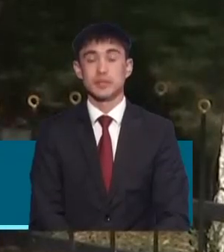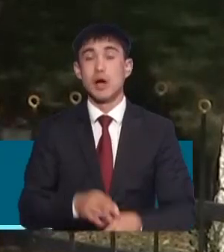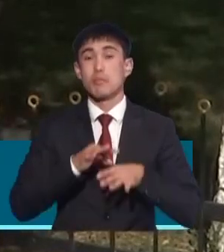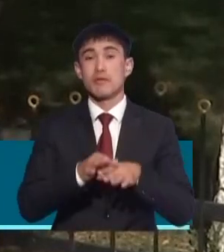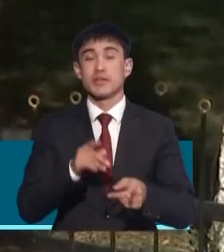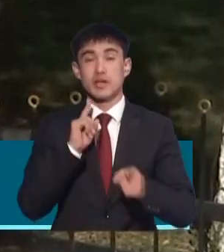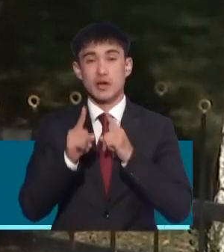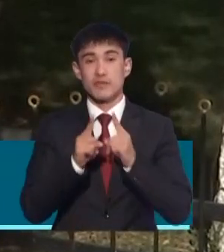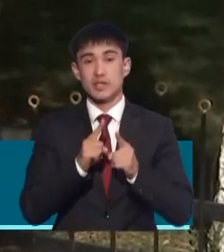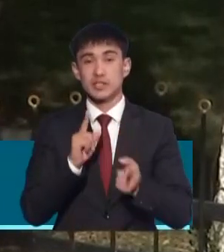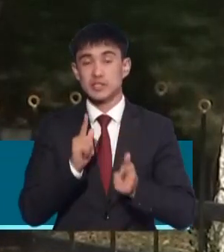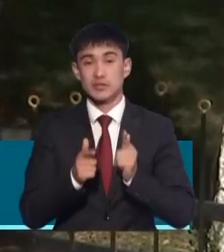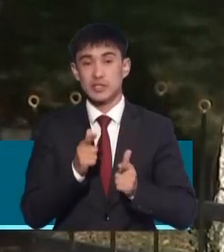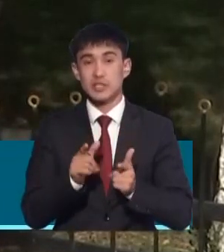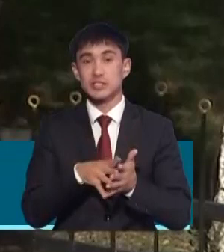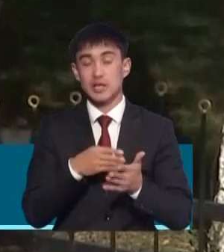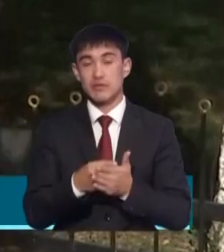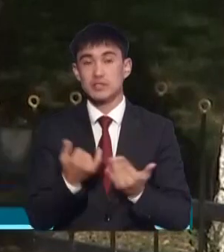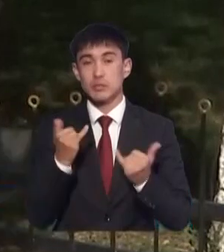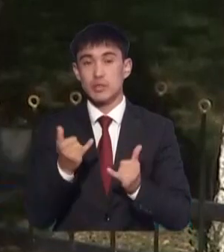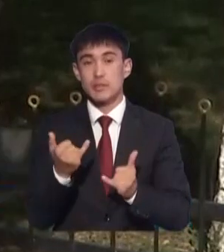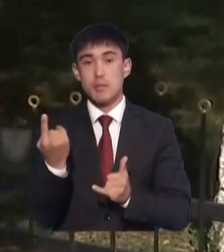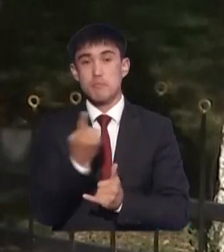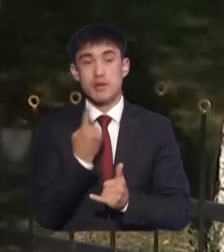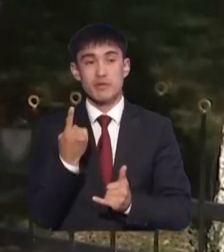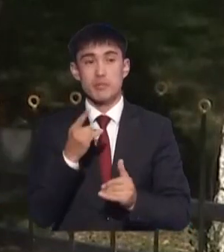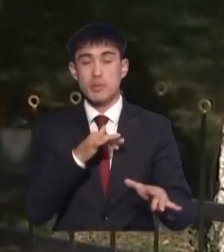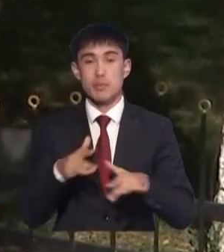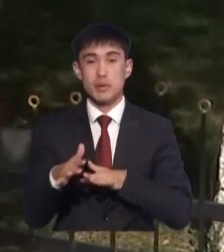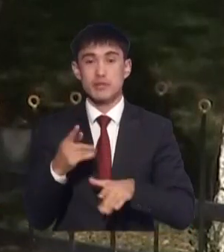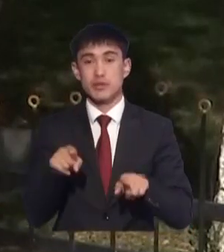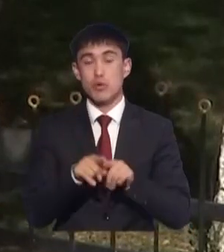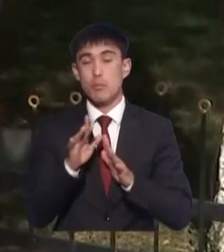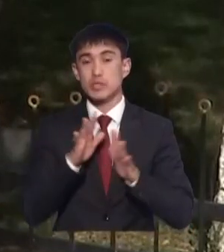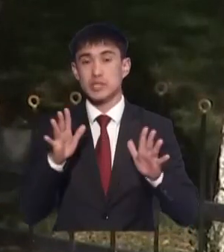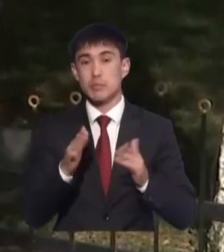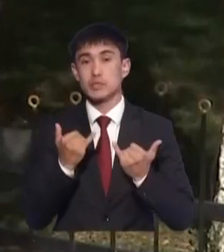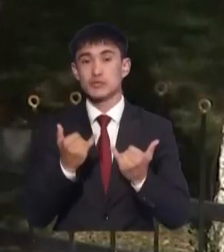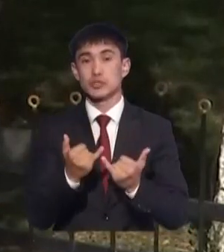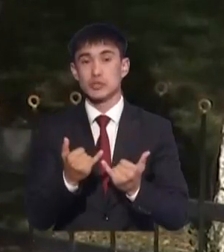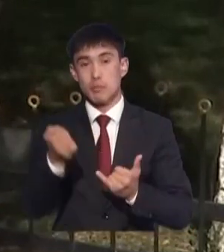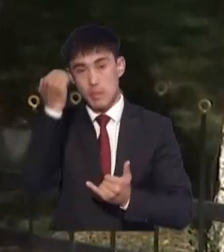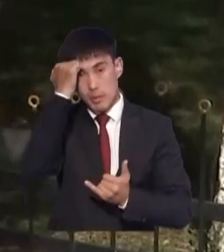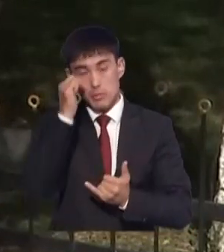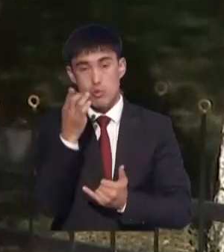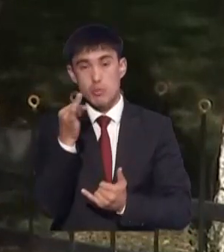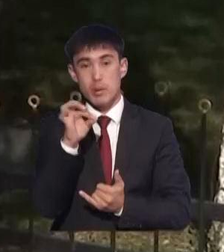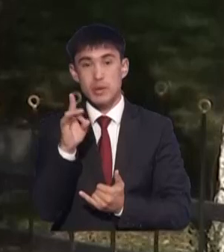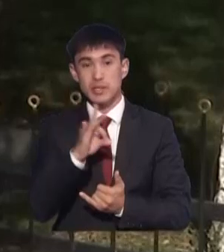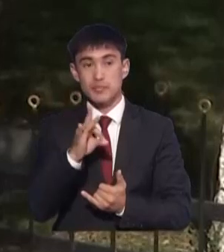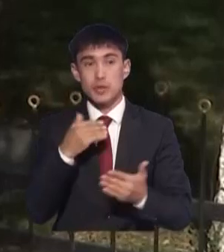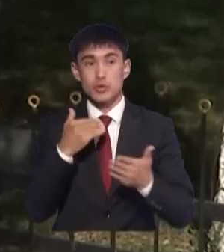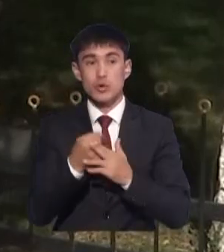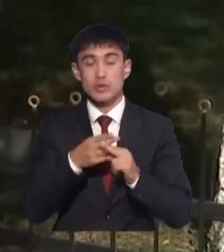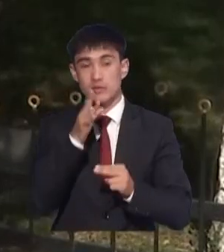Проведение этой конференции действительно знаковое событие. Впервые мероприятие в таком масштабе посвящается памяти Бөрүбай Батыра. До